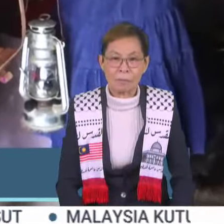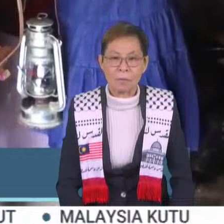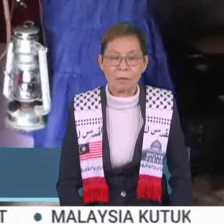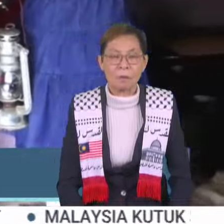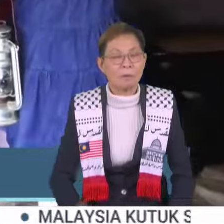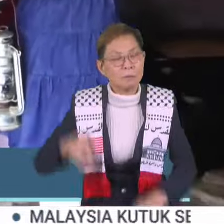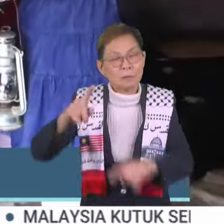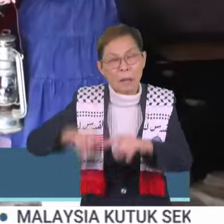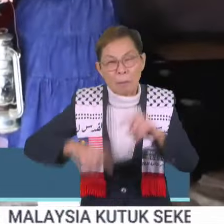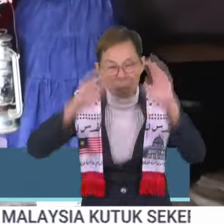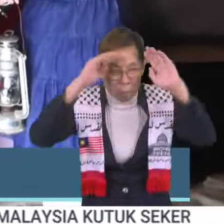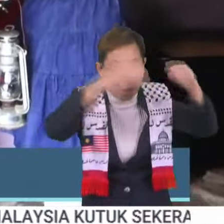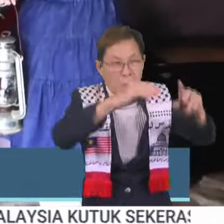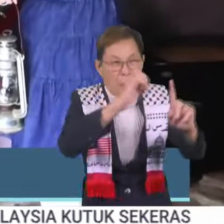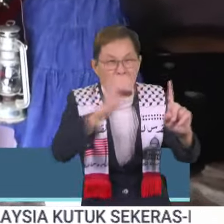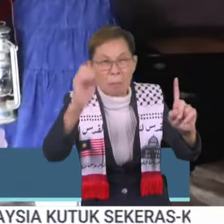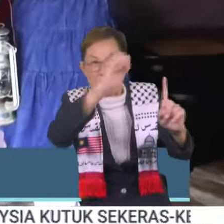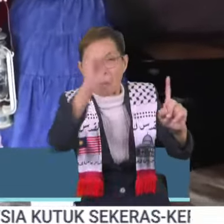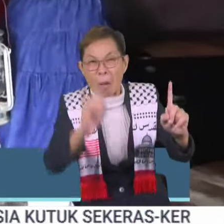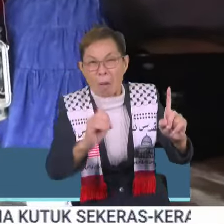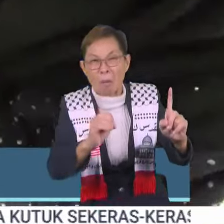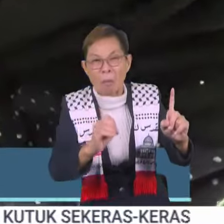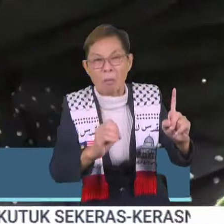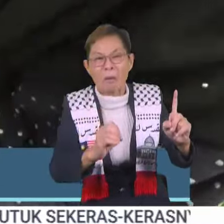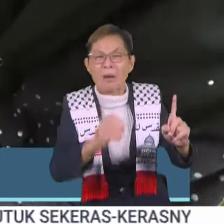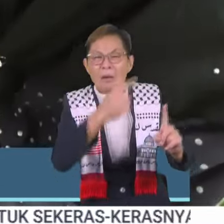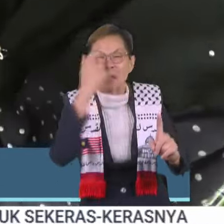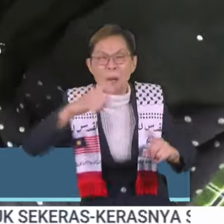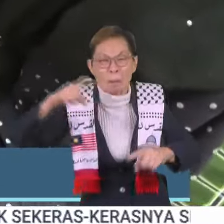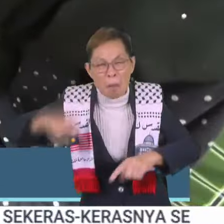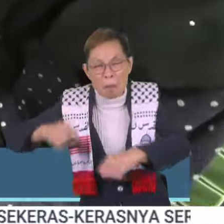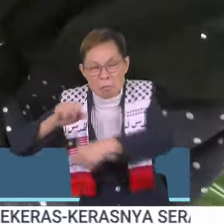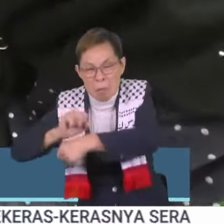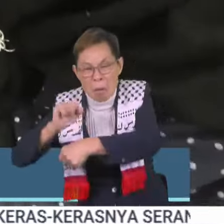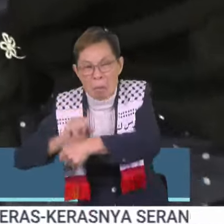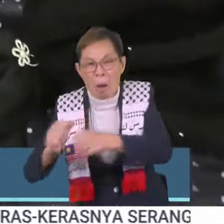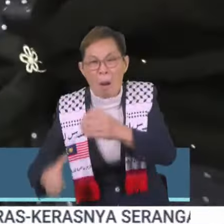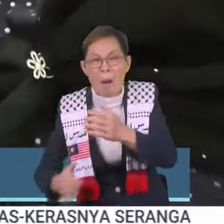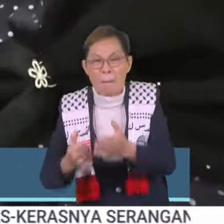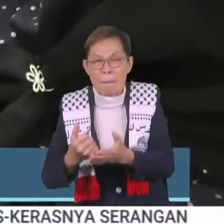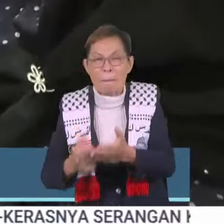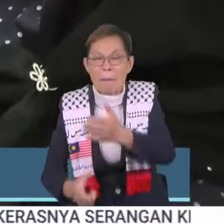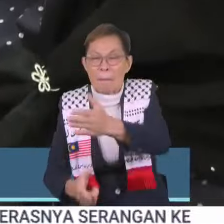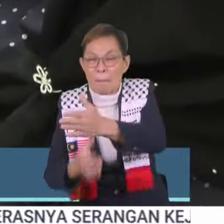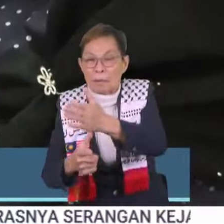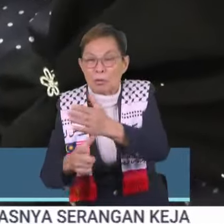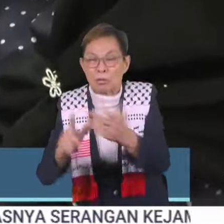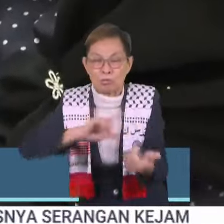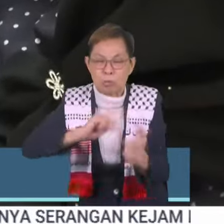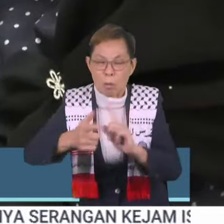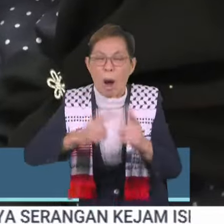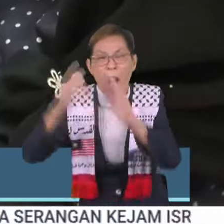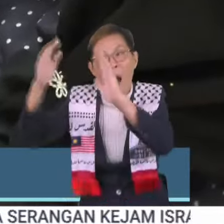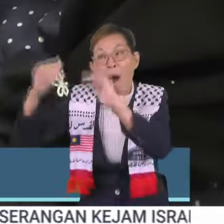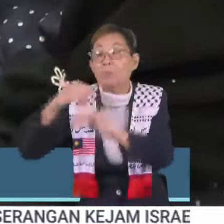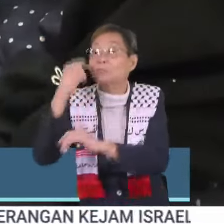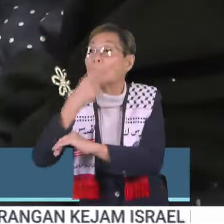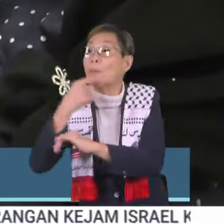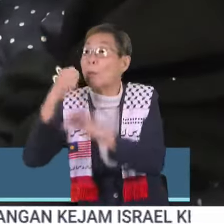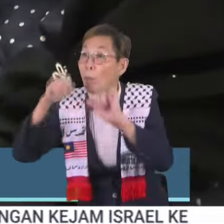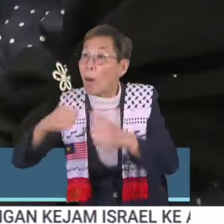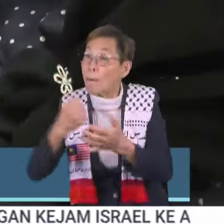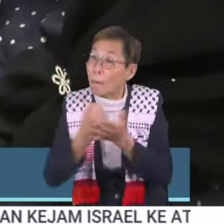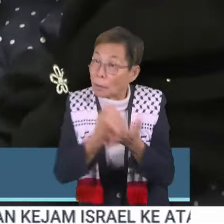Dia tidak dapat menumpukan sepenuh perhatian terhadap Muhammad Hidayat kerana perlu bekerja sebagai pembantu Dobi. Muhammad Saud berharap mana-mana pihak